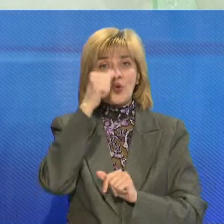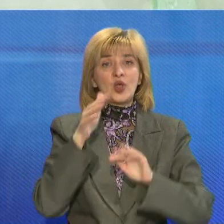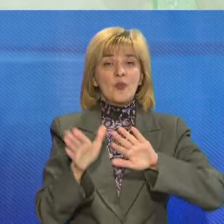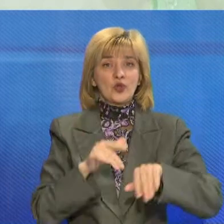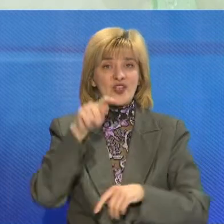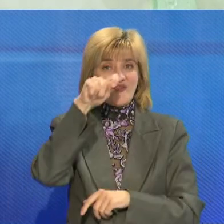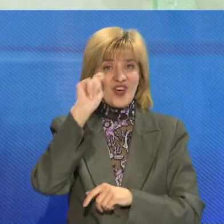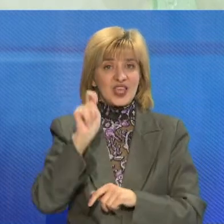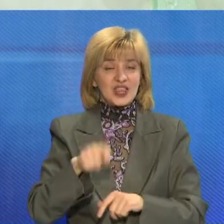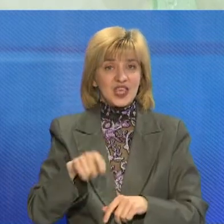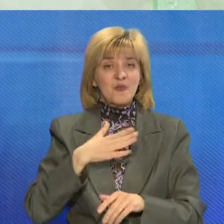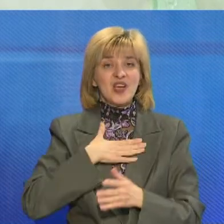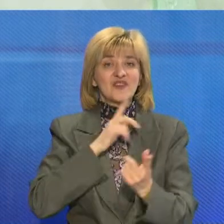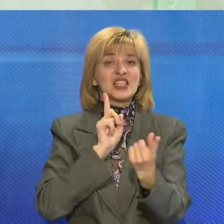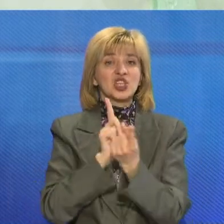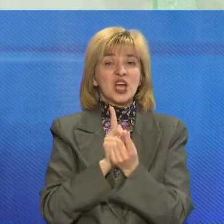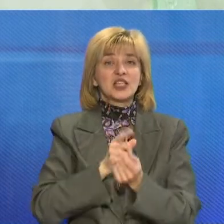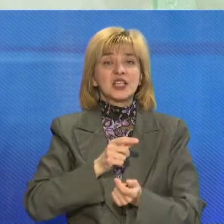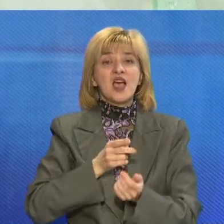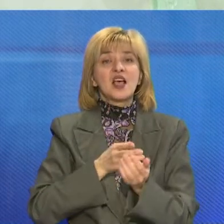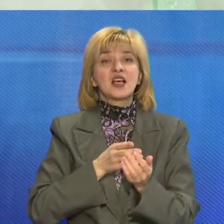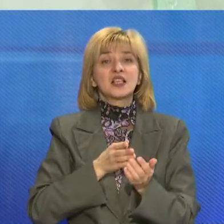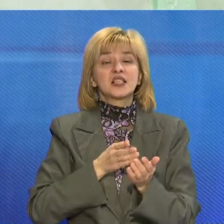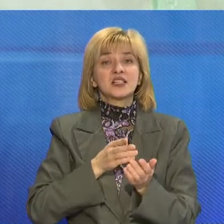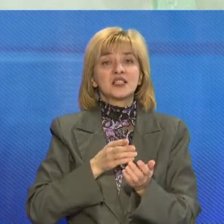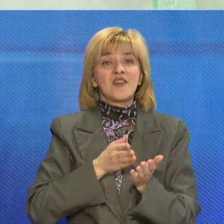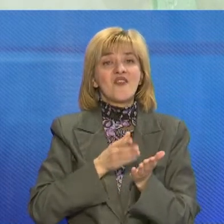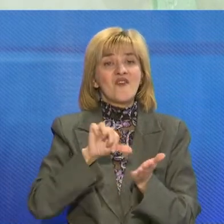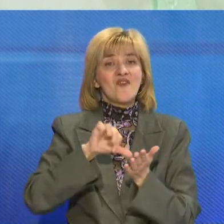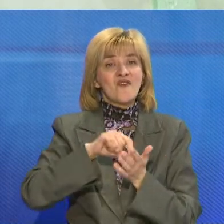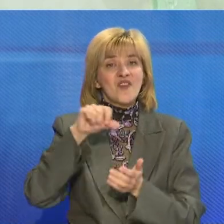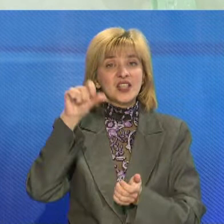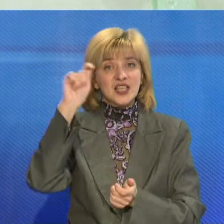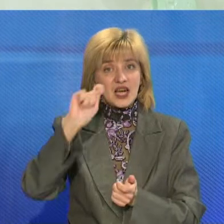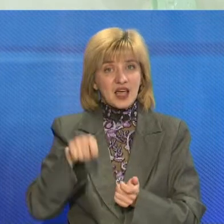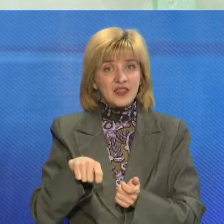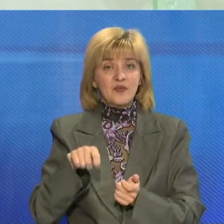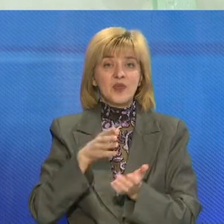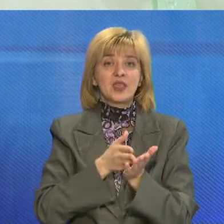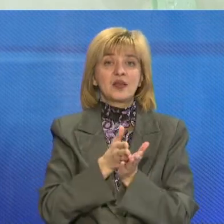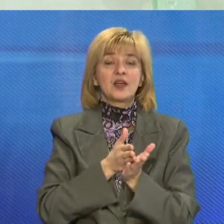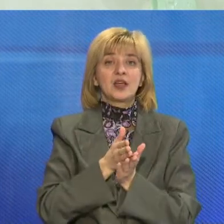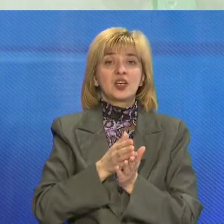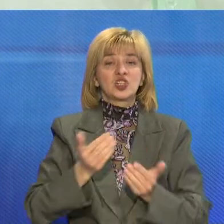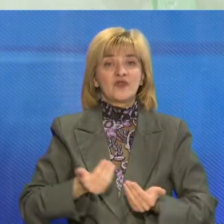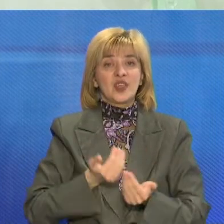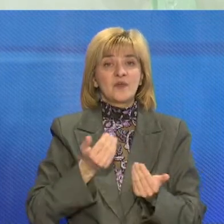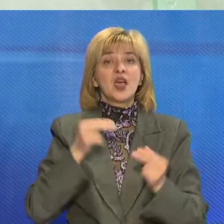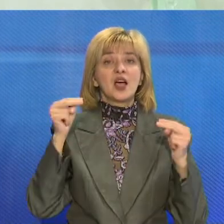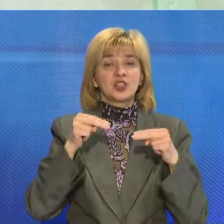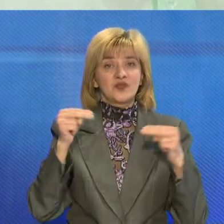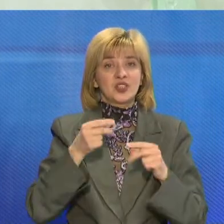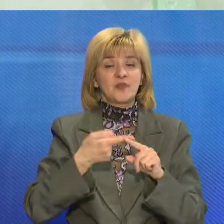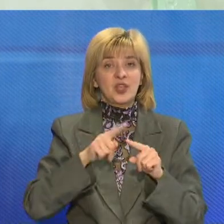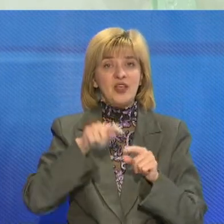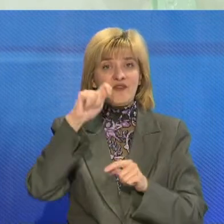войны, мы встречались с ветеранами, встречались с живыми очевидцами той страшной войны. На сегодняшний день их с каждым годом становится